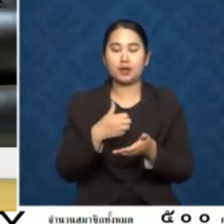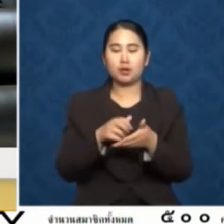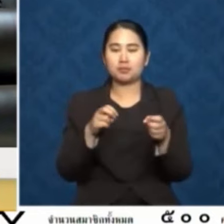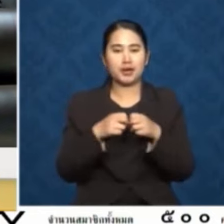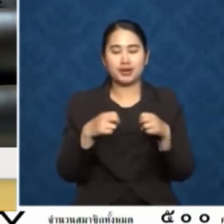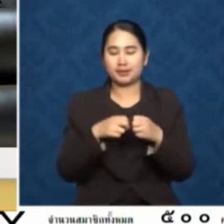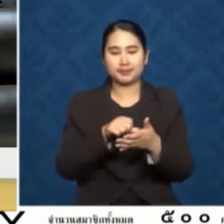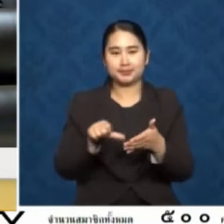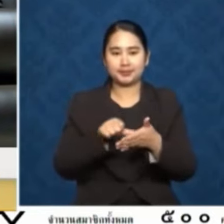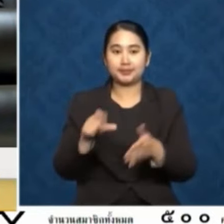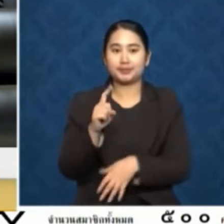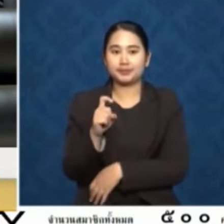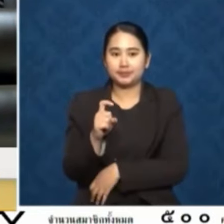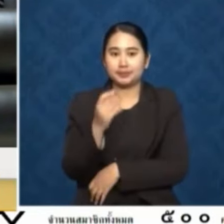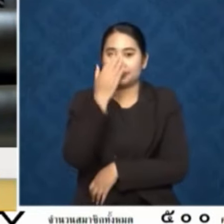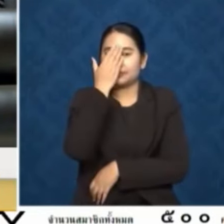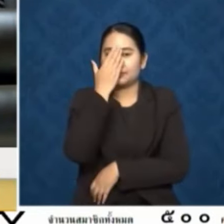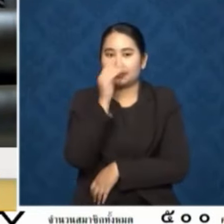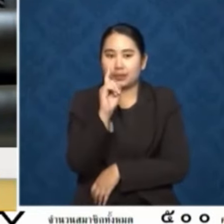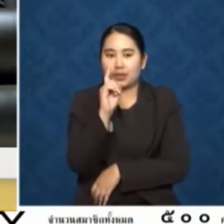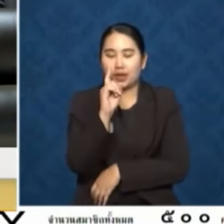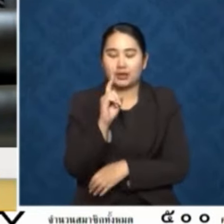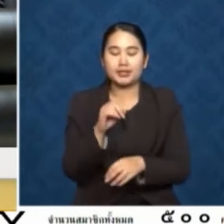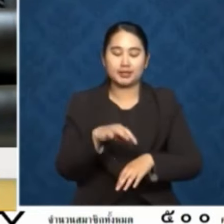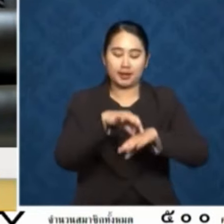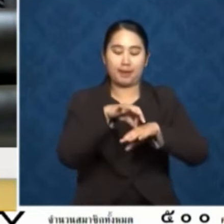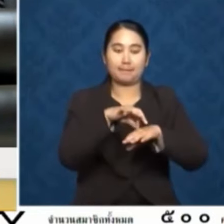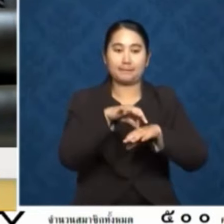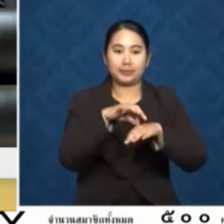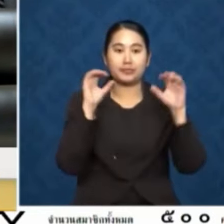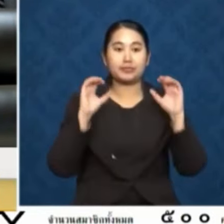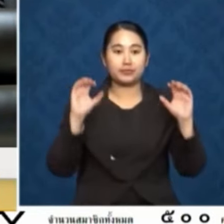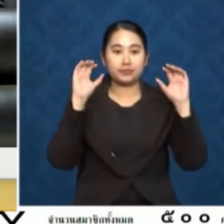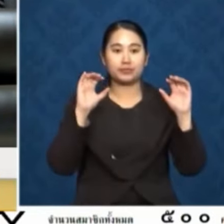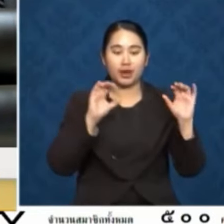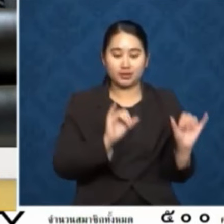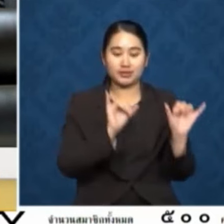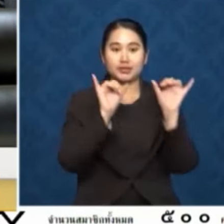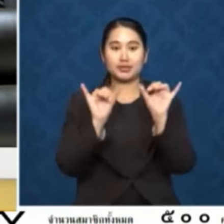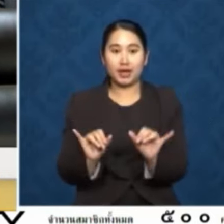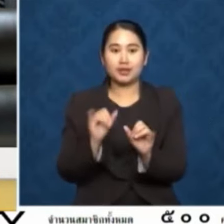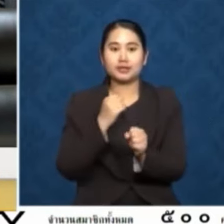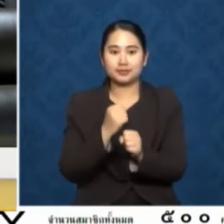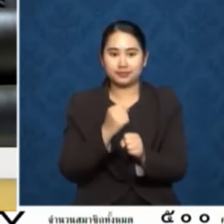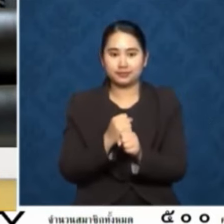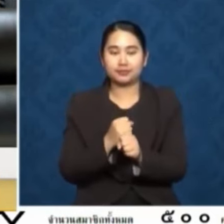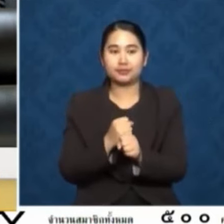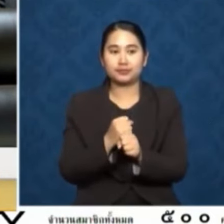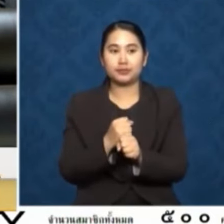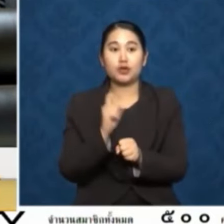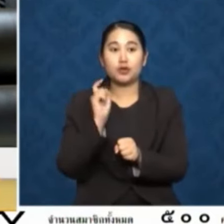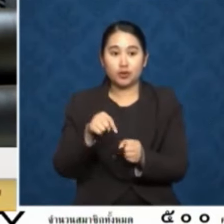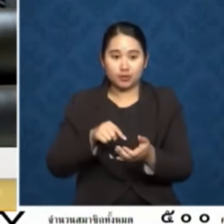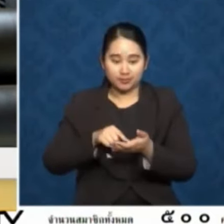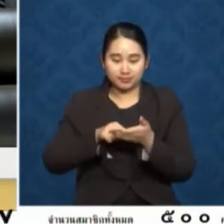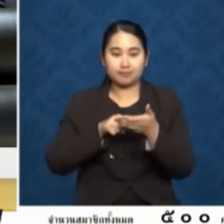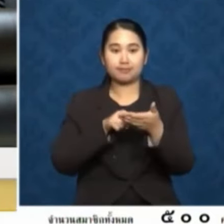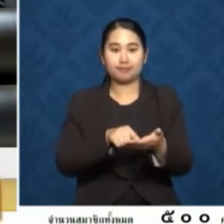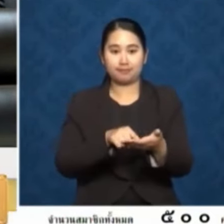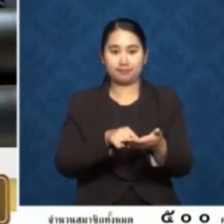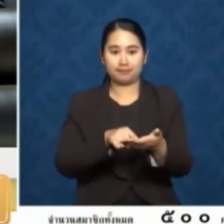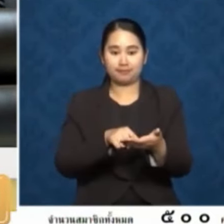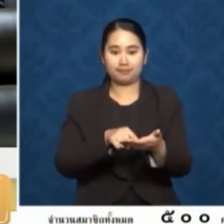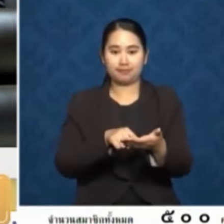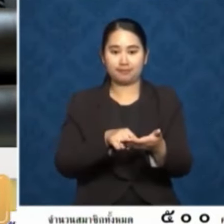าไม่ได้เพราะในการย้ายข้าราชการในประเด็นหนึ่งคือต้องให้ข้าราช